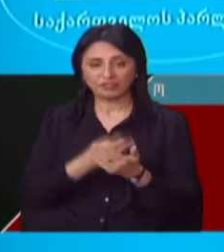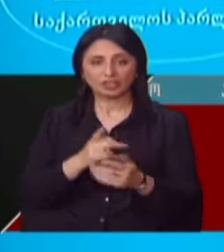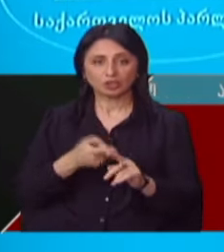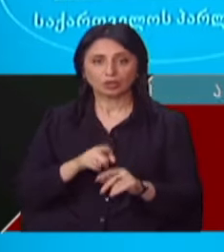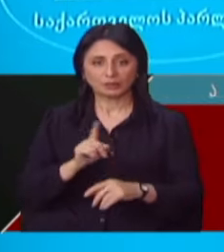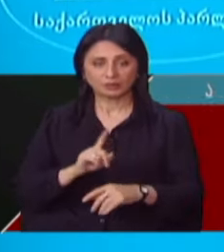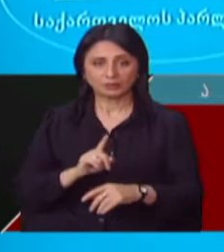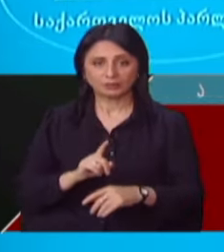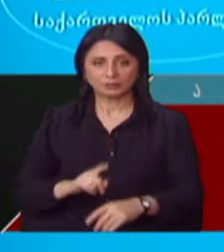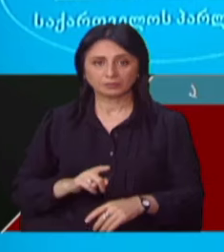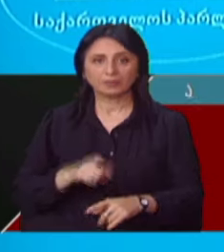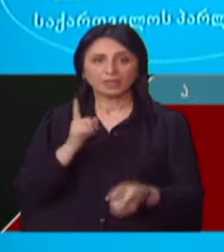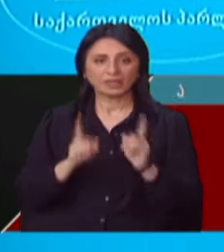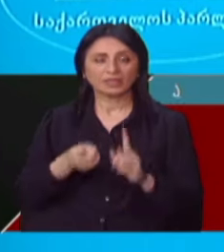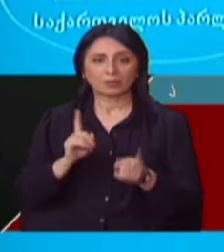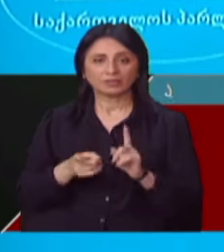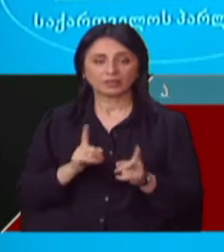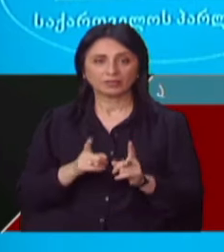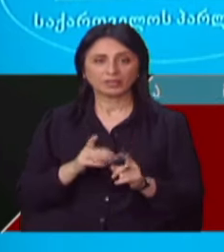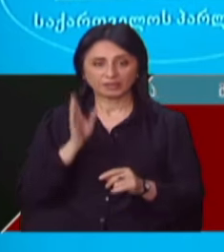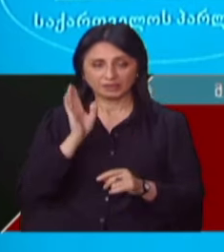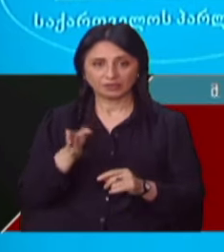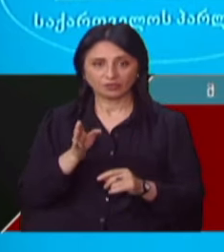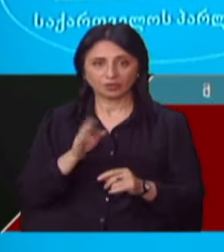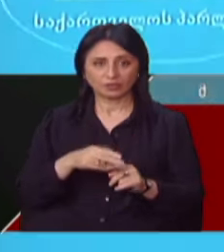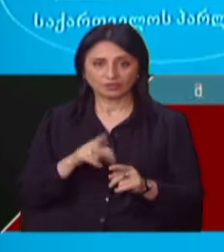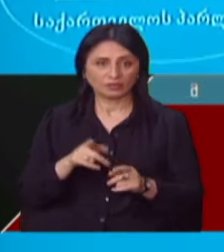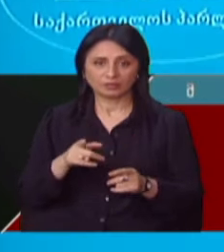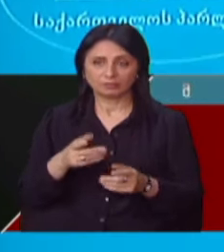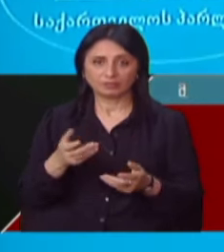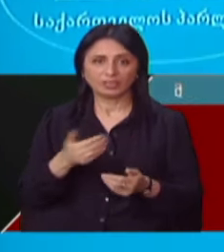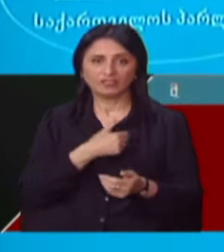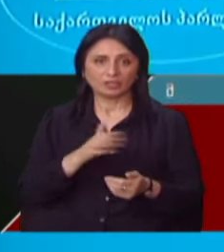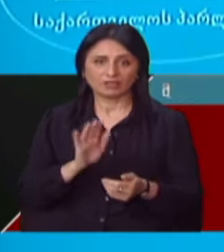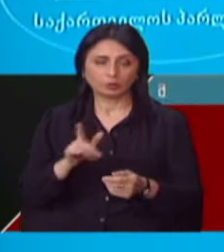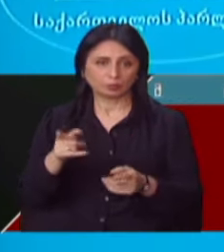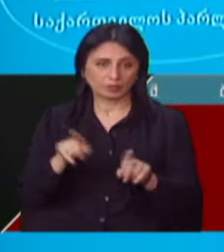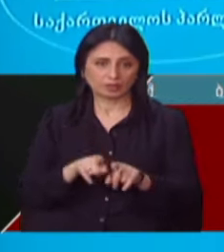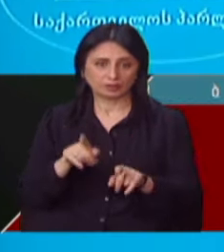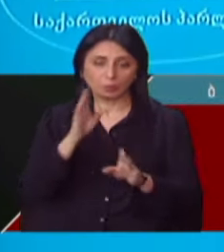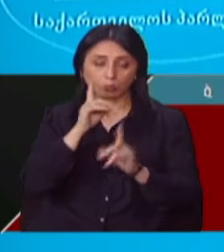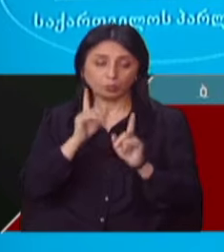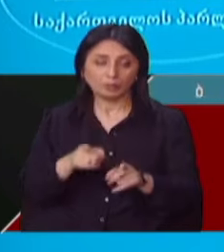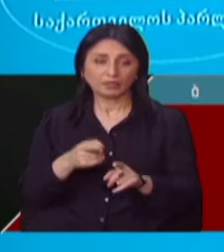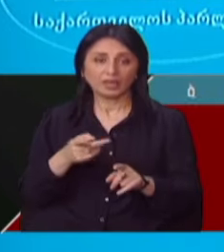ეს ნამდვილად იქნება კონტრპროდუქტიული. ვისურვებდი, რომ ბუნებრივია, რომ